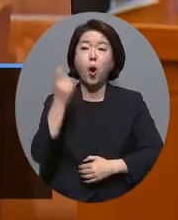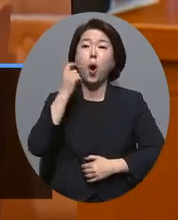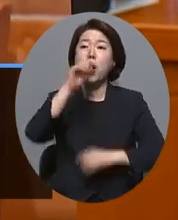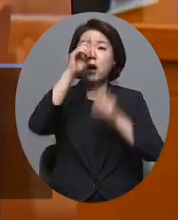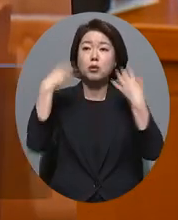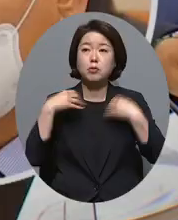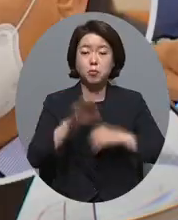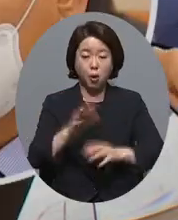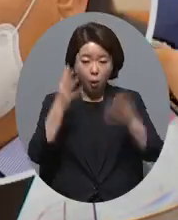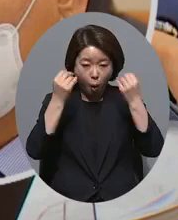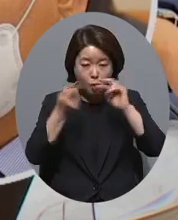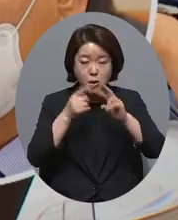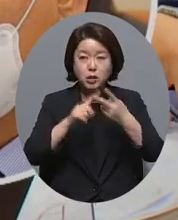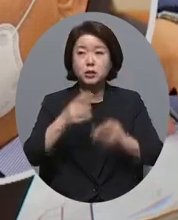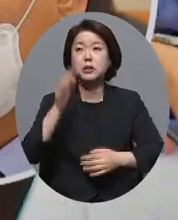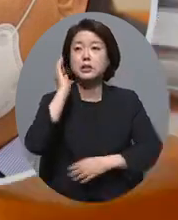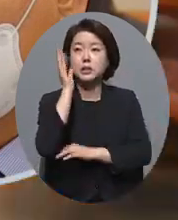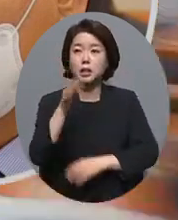얼마든지 얘기할 수 있는 거 아니에요